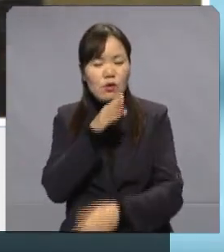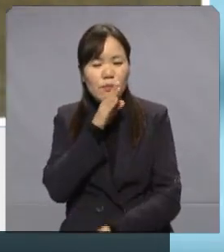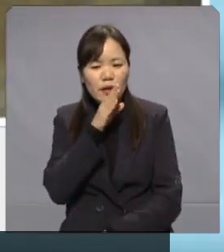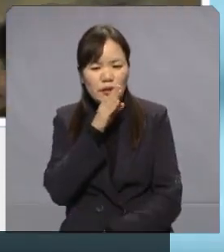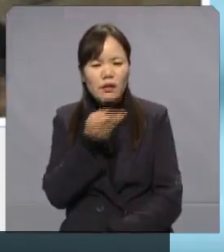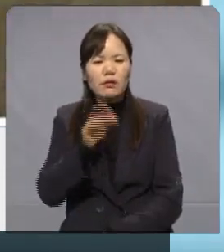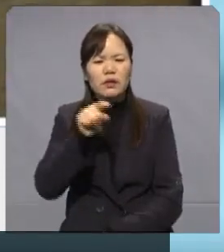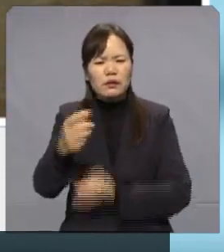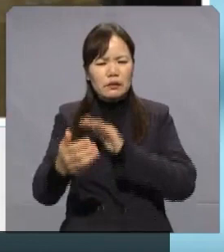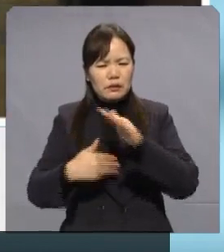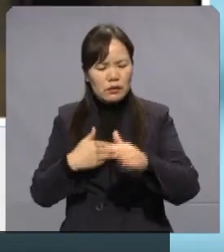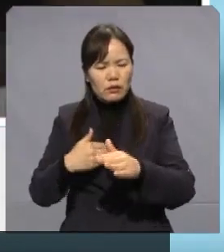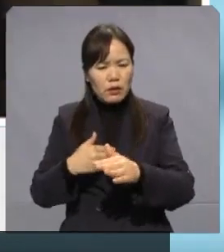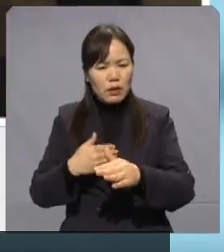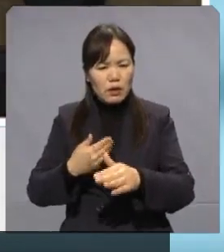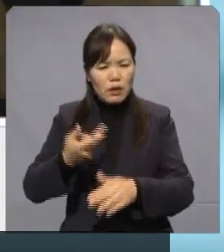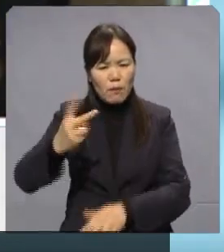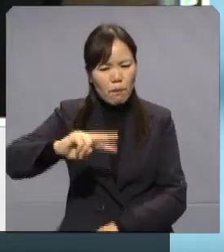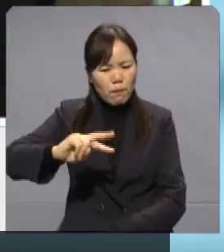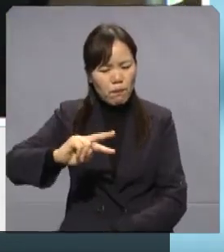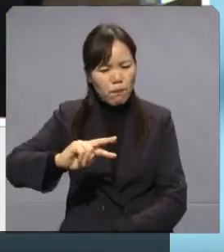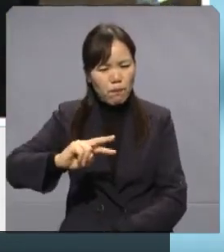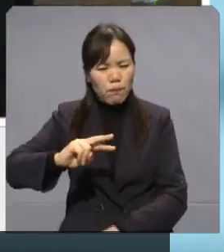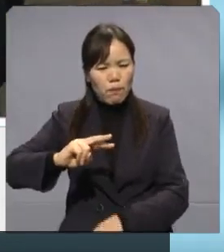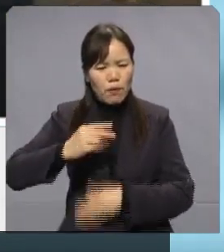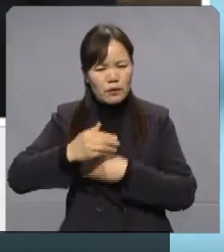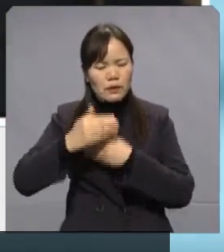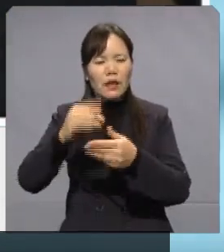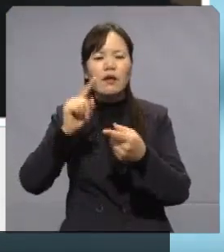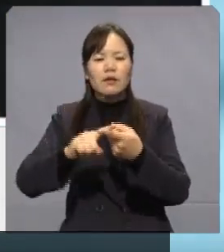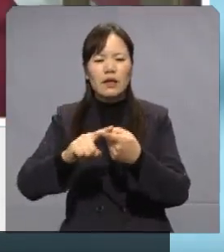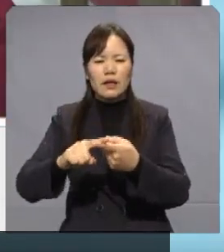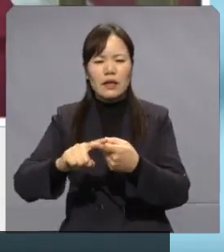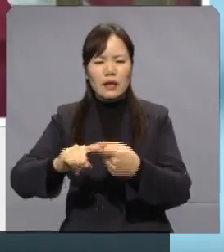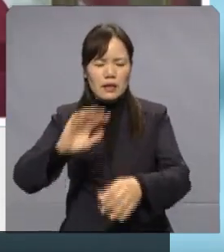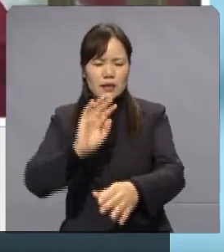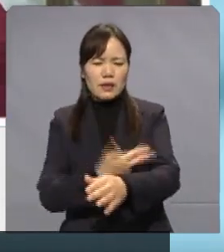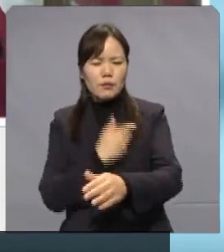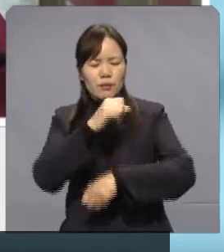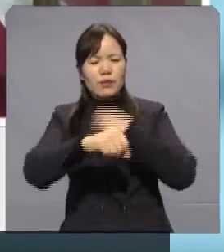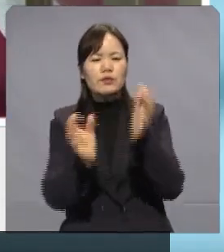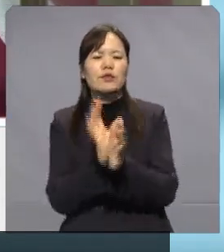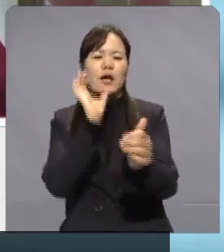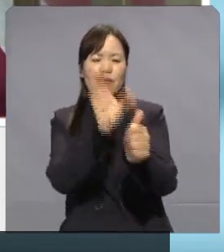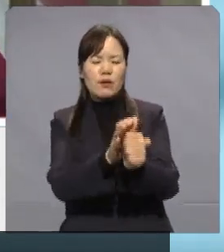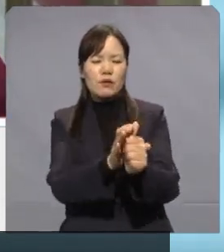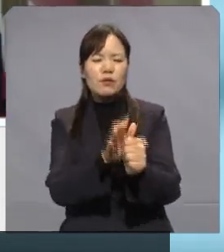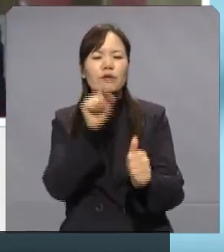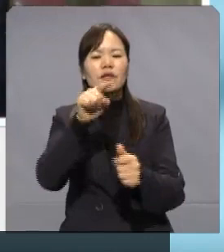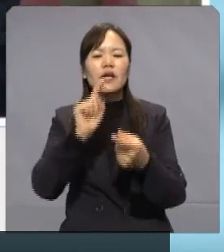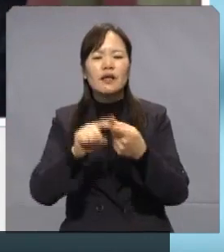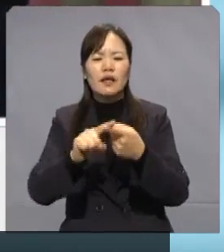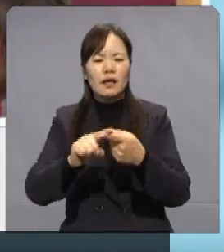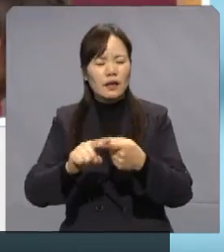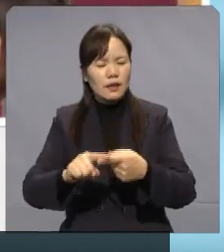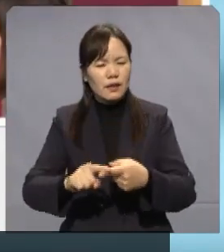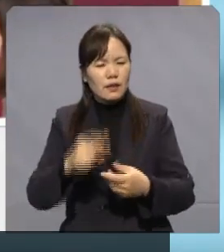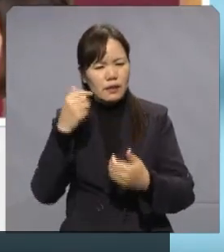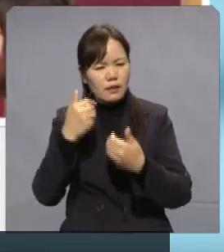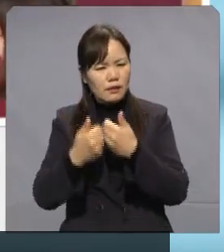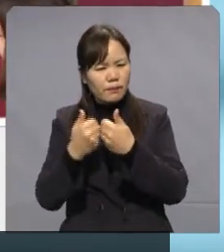그 전에 이거를 좀 순서를 바꿔서 가고 있는 부분에 대한 책임을 민주당에 묻고 민주당과 이 부분에 대해서 대치하거나